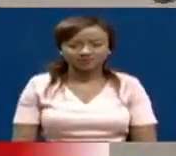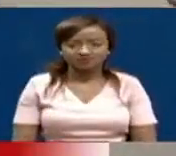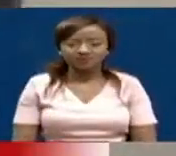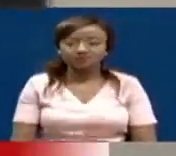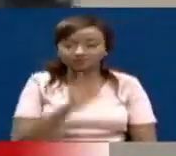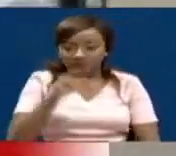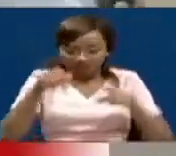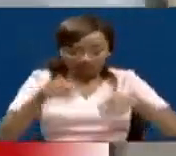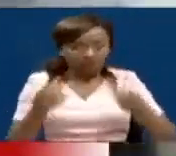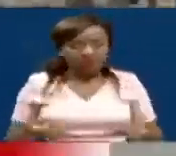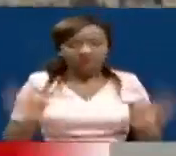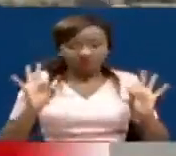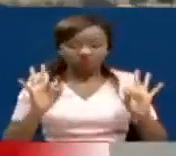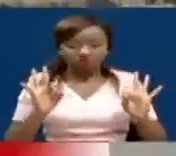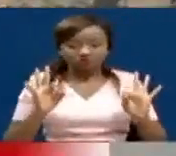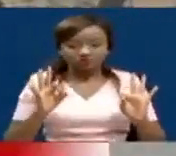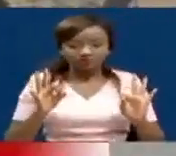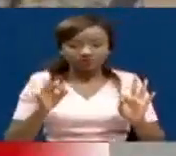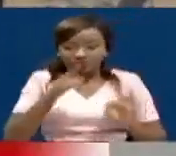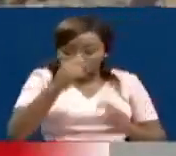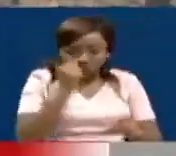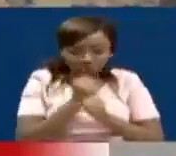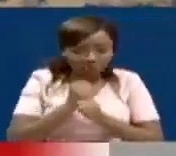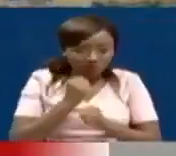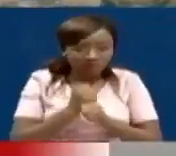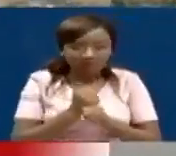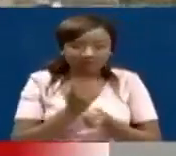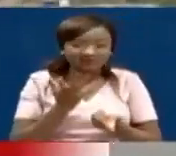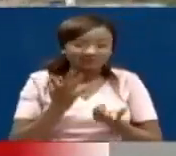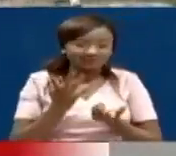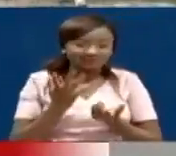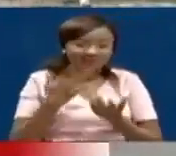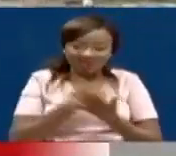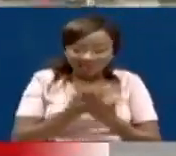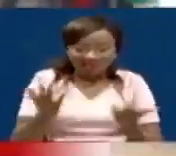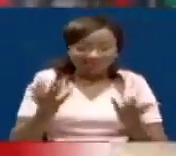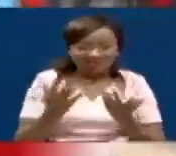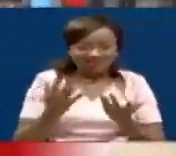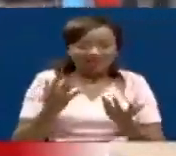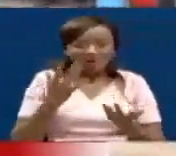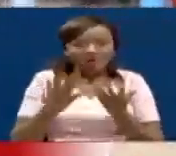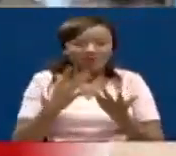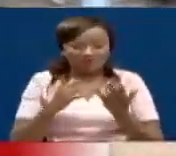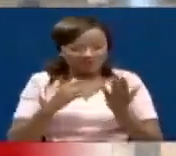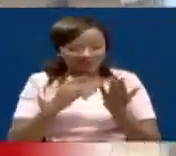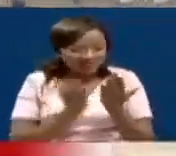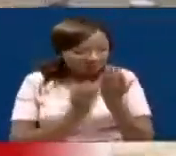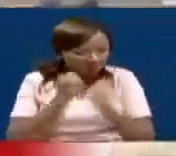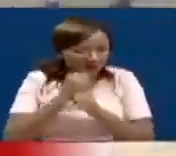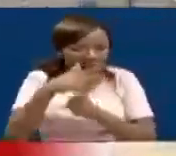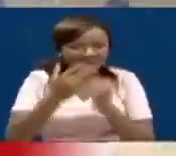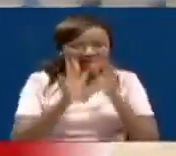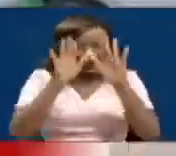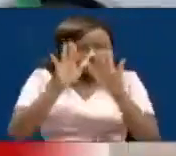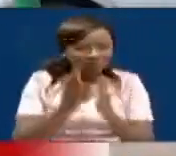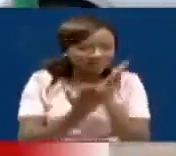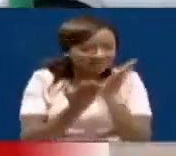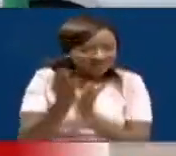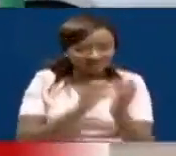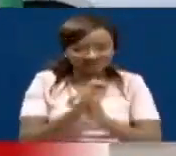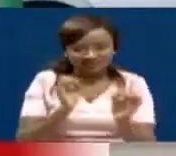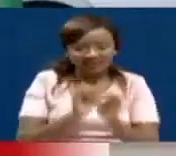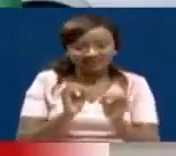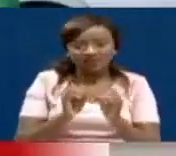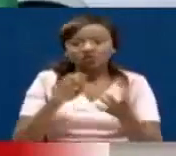Ni rasmi sasa kuwa wafanyikazi wasiokuwa na taaluma zilizoorodheshwa kama huduma muhimu watafunga kazi saa 10